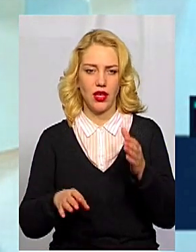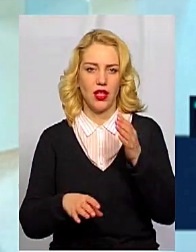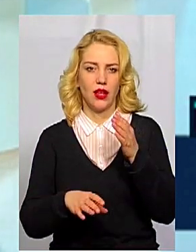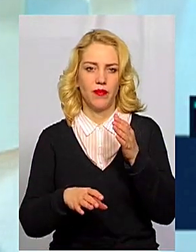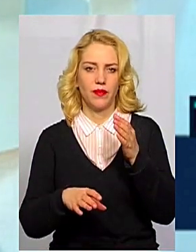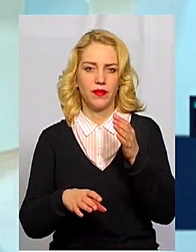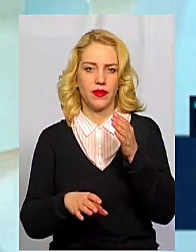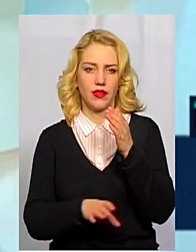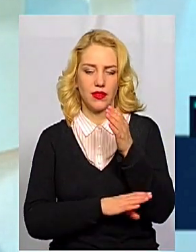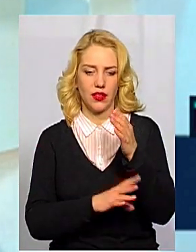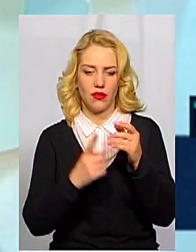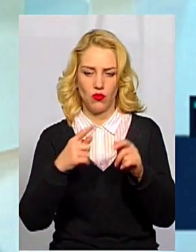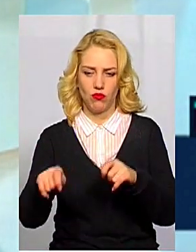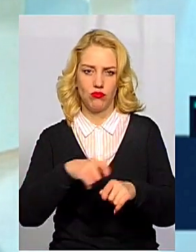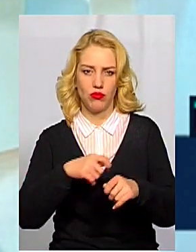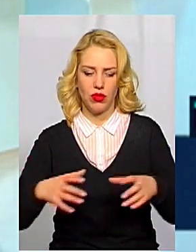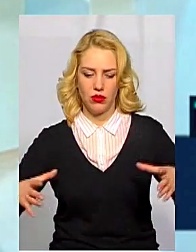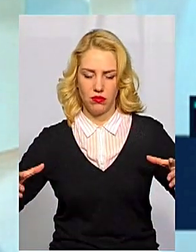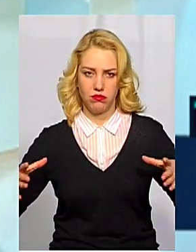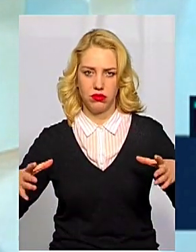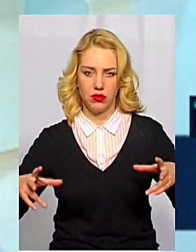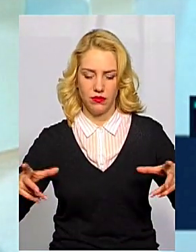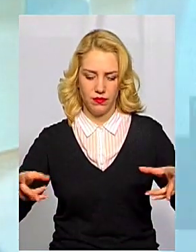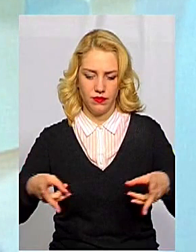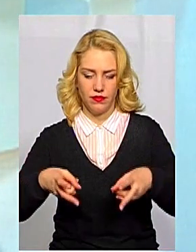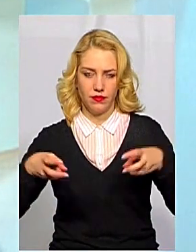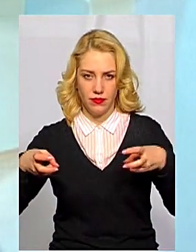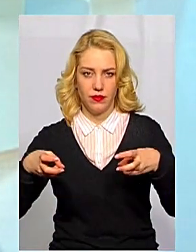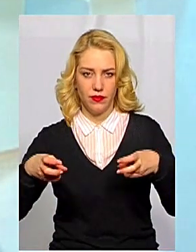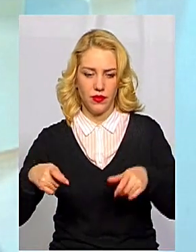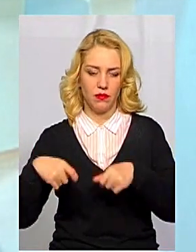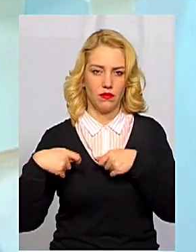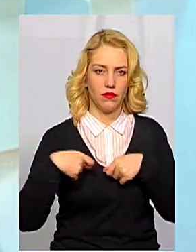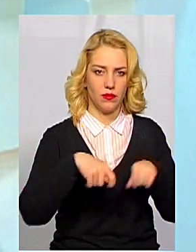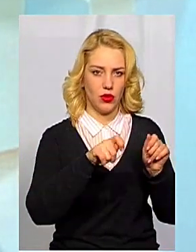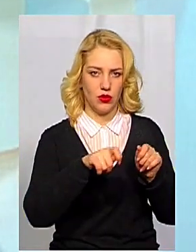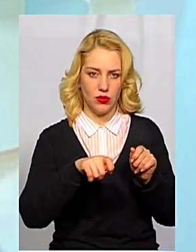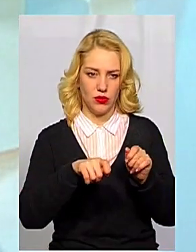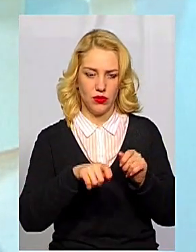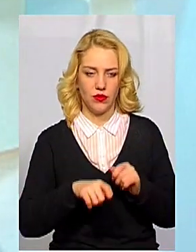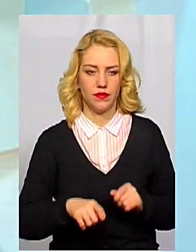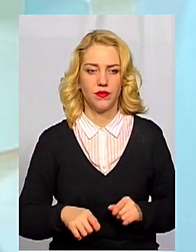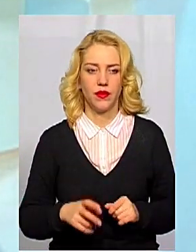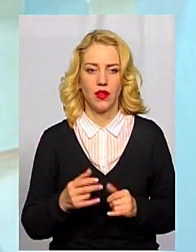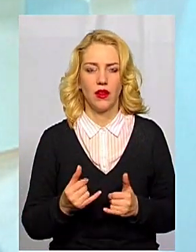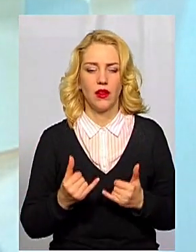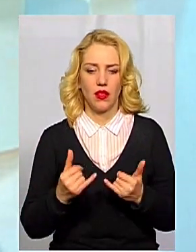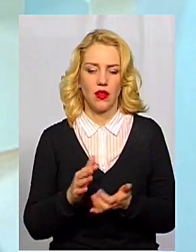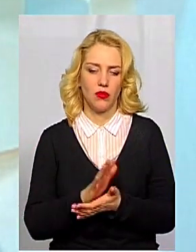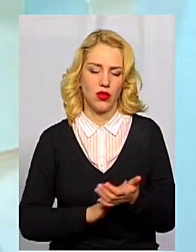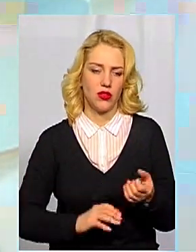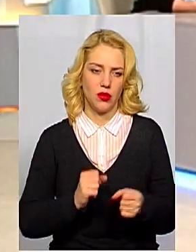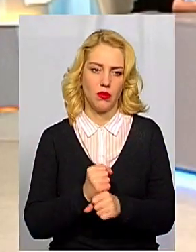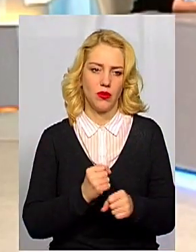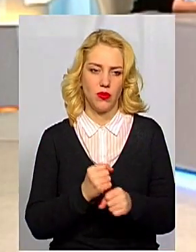такі колодочки, в бусики їх затягують, і потім десь їх реалізують для подальшої переробки на дубову